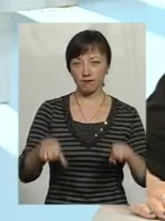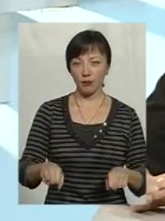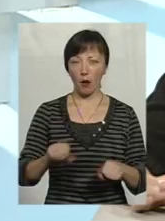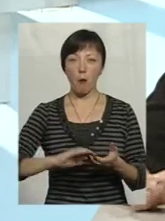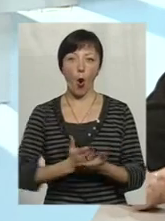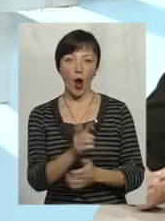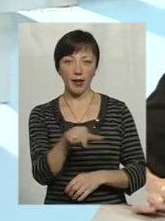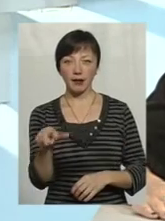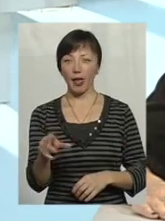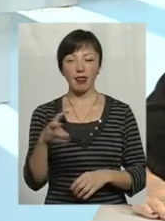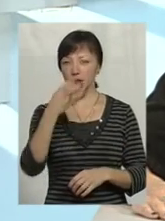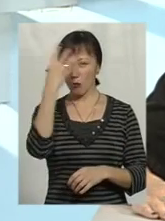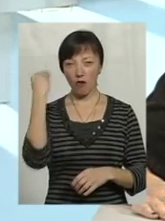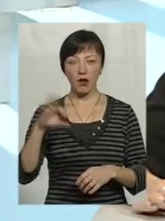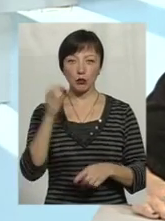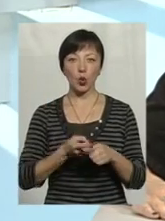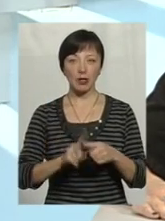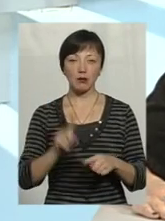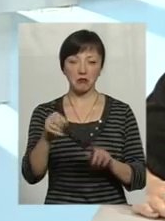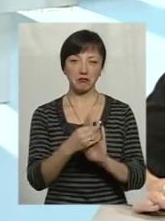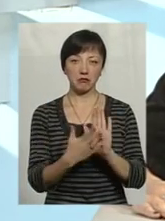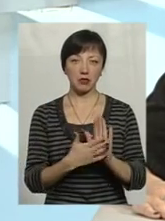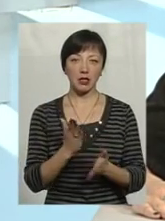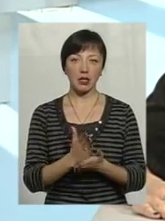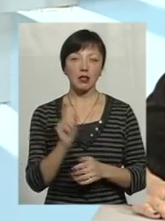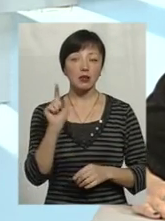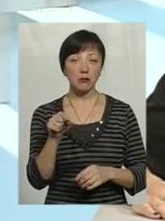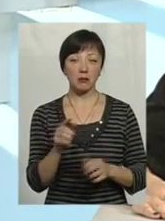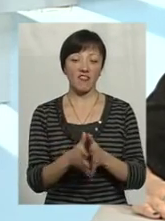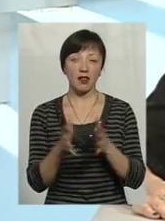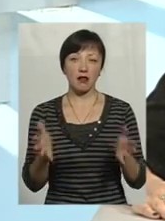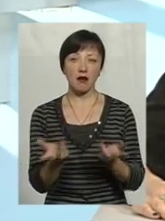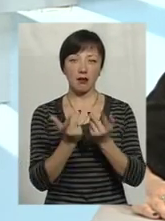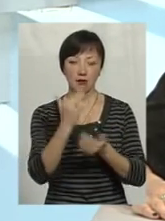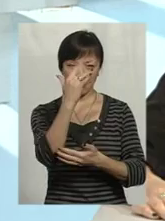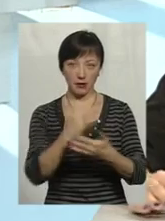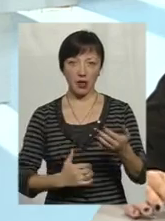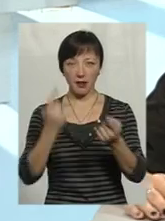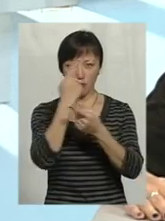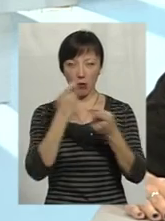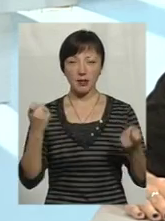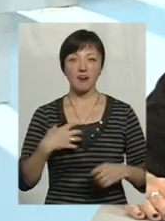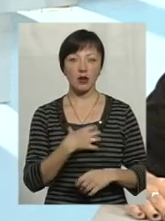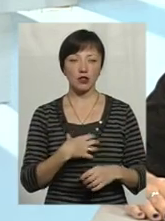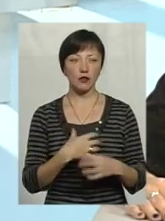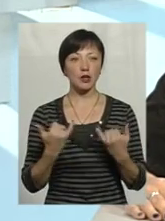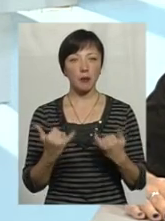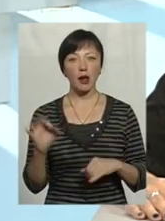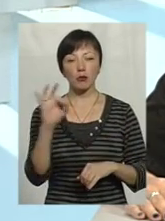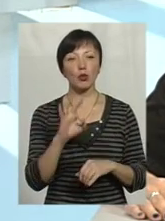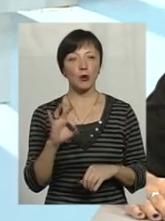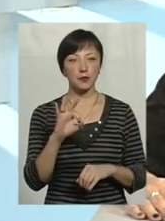і не забувати про те, що там зазначено. Там досить велика кількість інформації важливої. Тепер